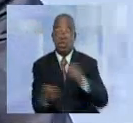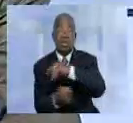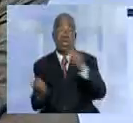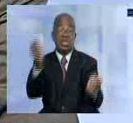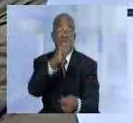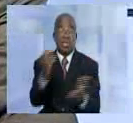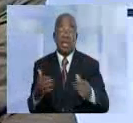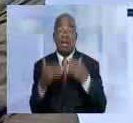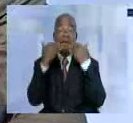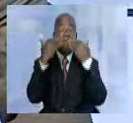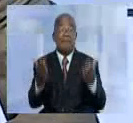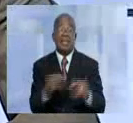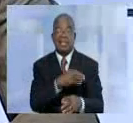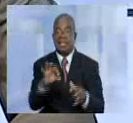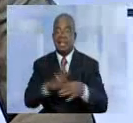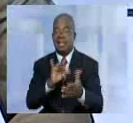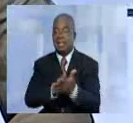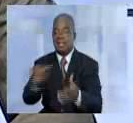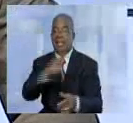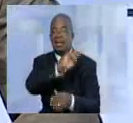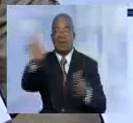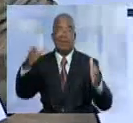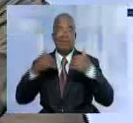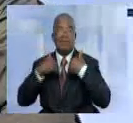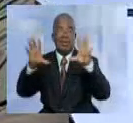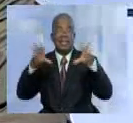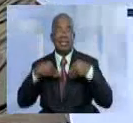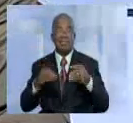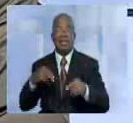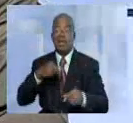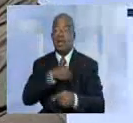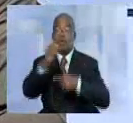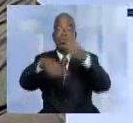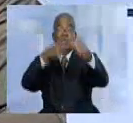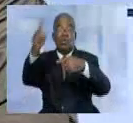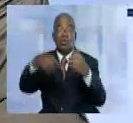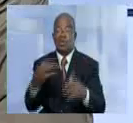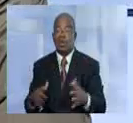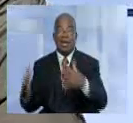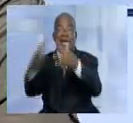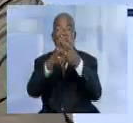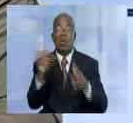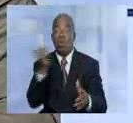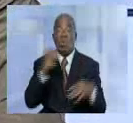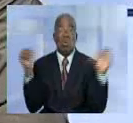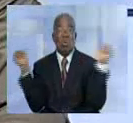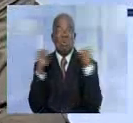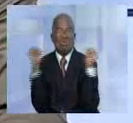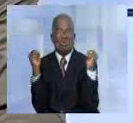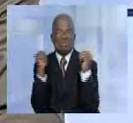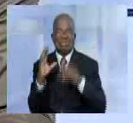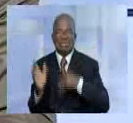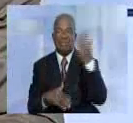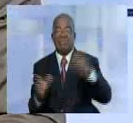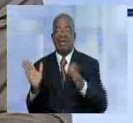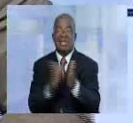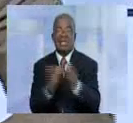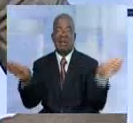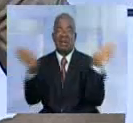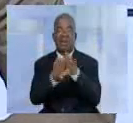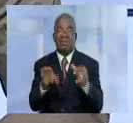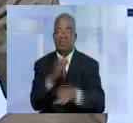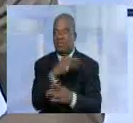accepté notre invitation. Nous allons terminer en nous rendant aux États-Unis d'Amérique où le froid continue de s'abattre sur le pays. Les écoles sont fermées,